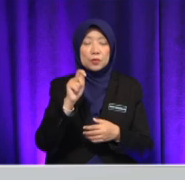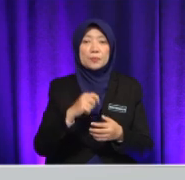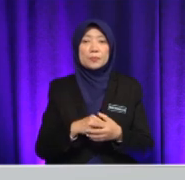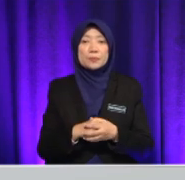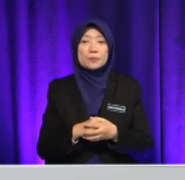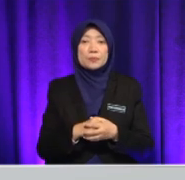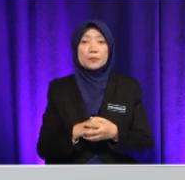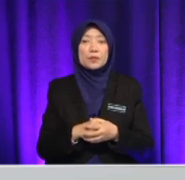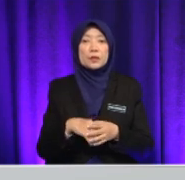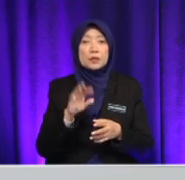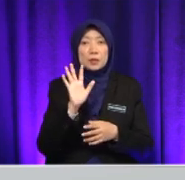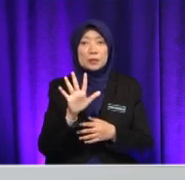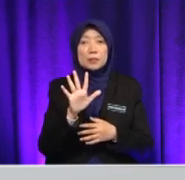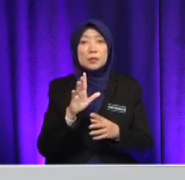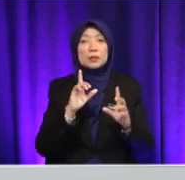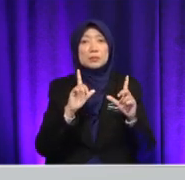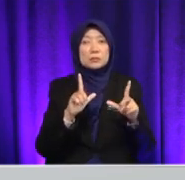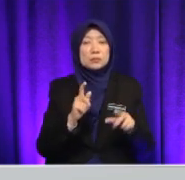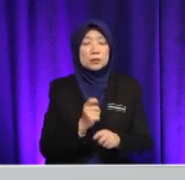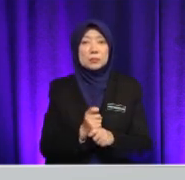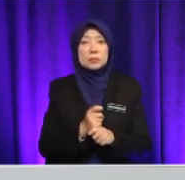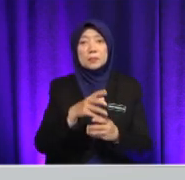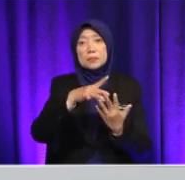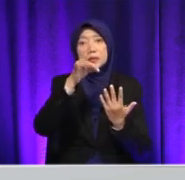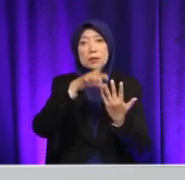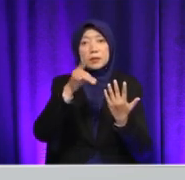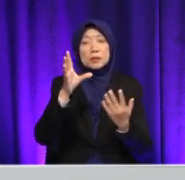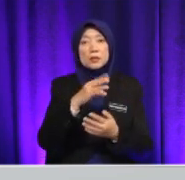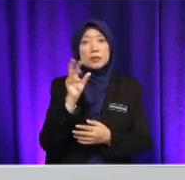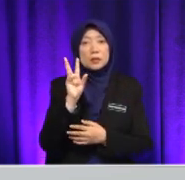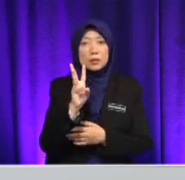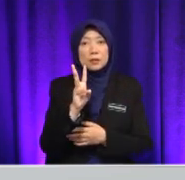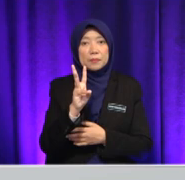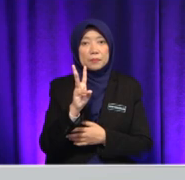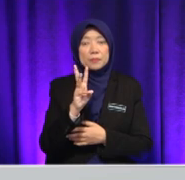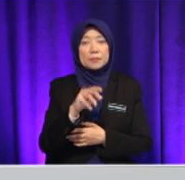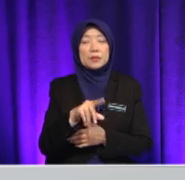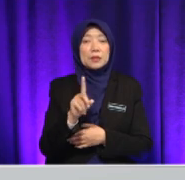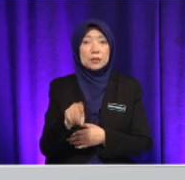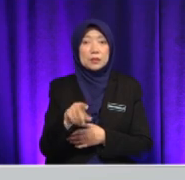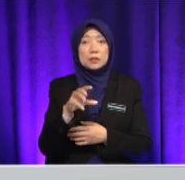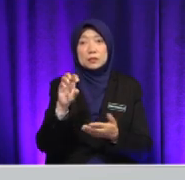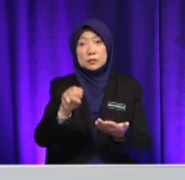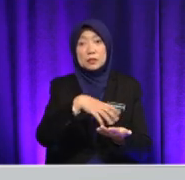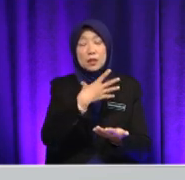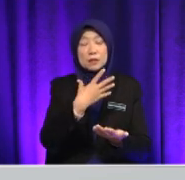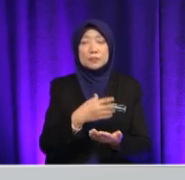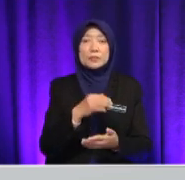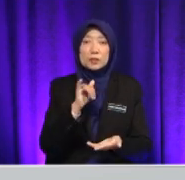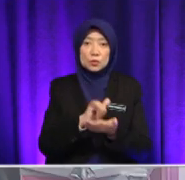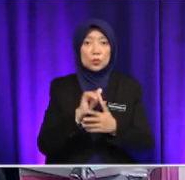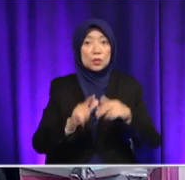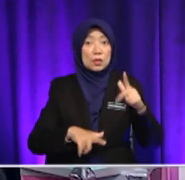yang ke-5 Letakkan pilihan pencetak tambahan dan yang ke-6 klik cetak nah ini adalah cara untuk kita